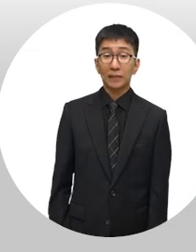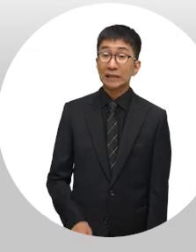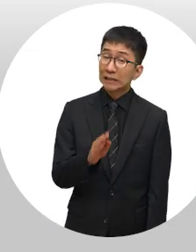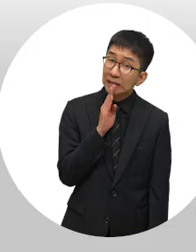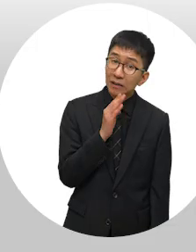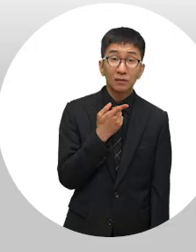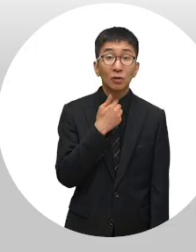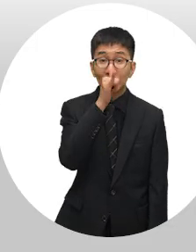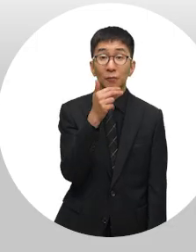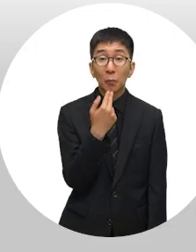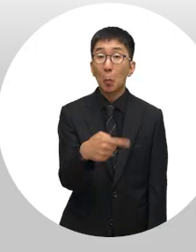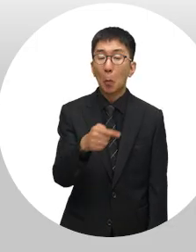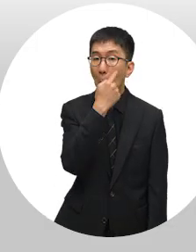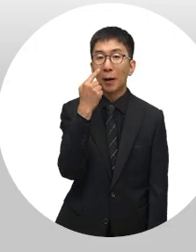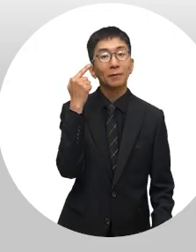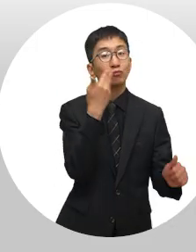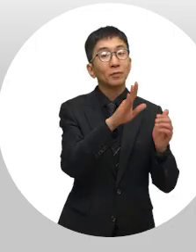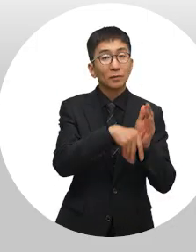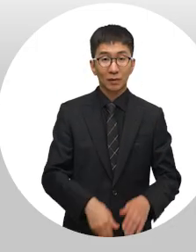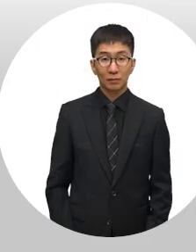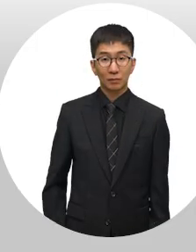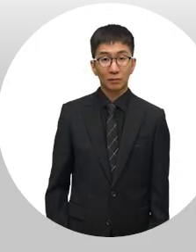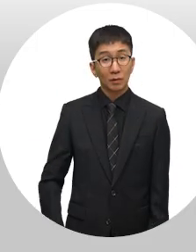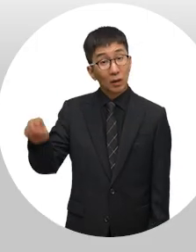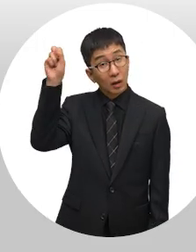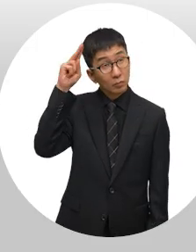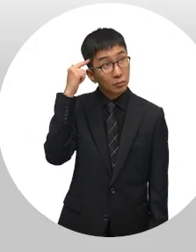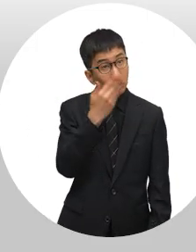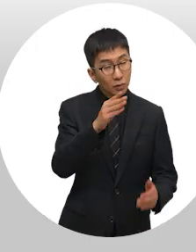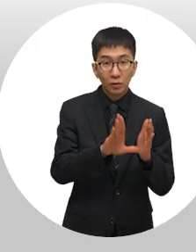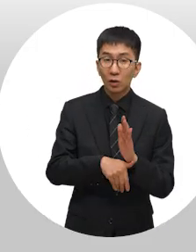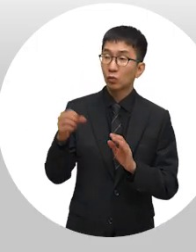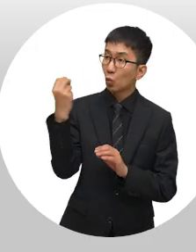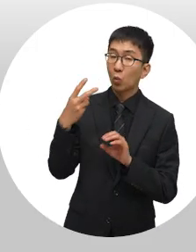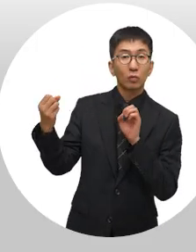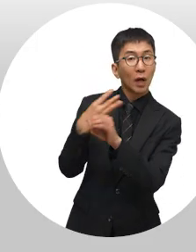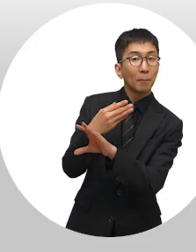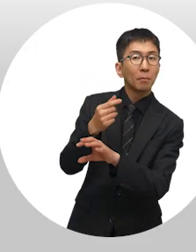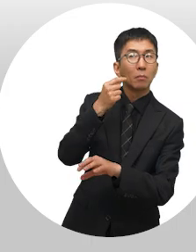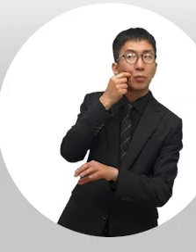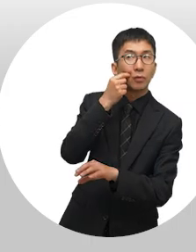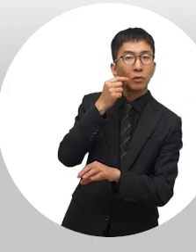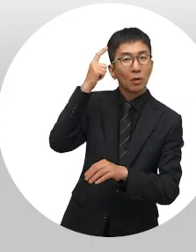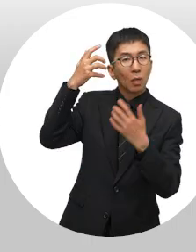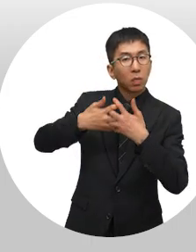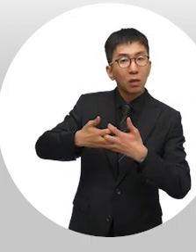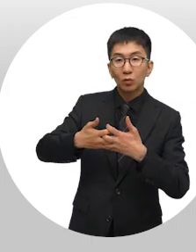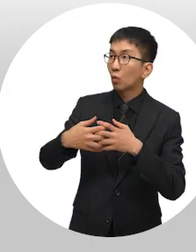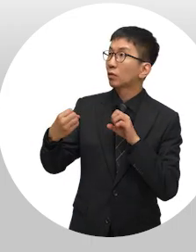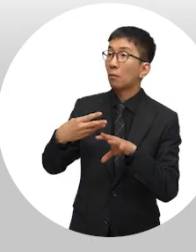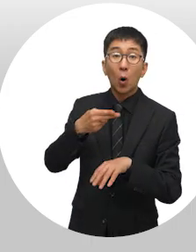활동이 실제로 했던 내용인지 확인하는 과정에서 질문에 대한 답이 없는 경우도 있을 수 있다는 것입니다.